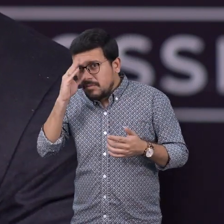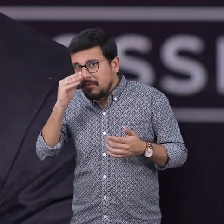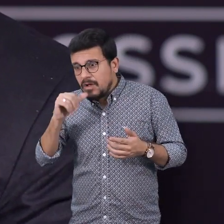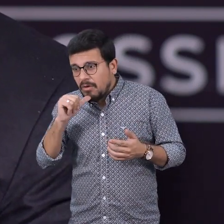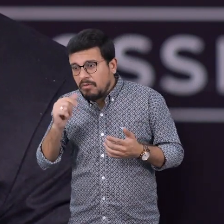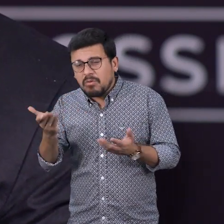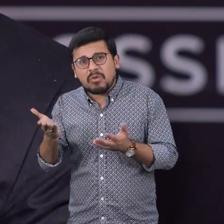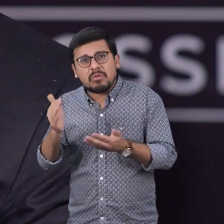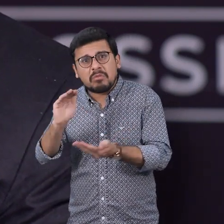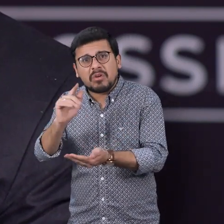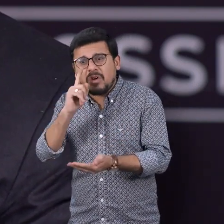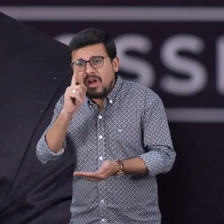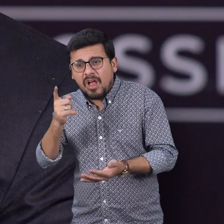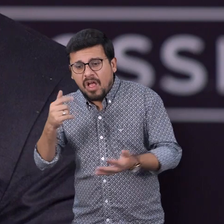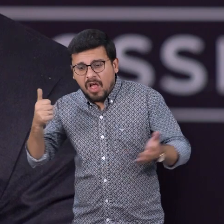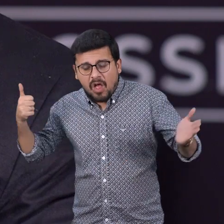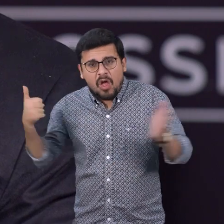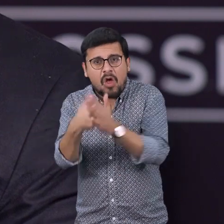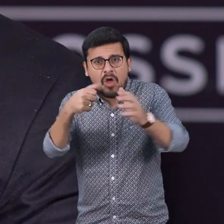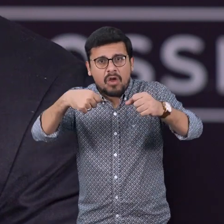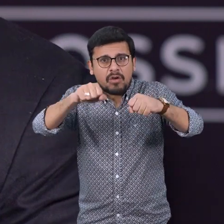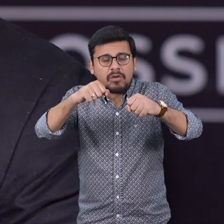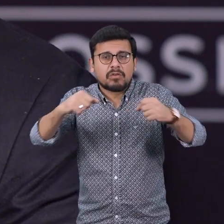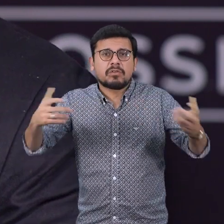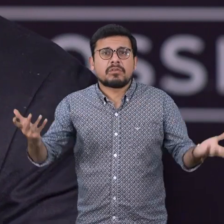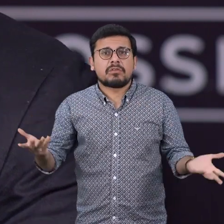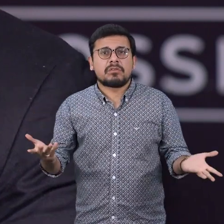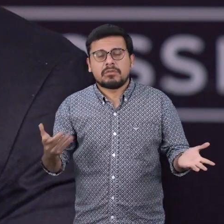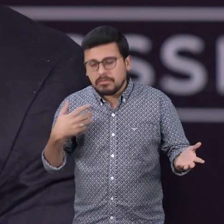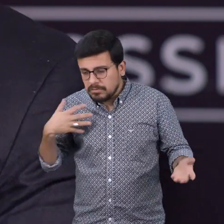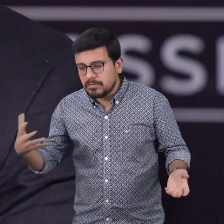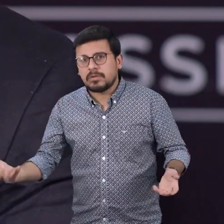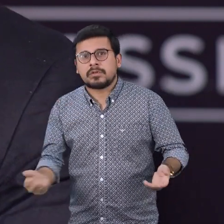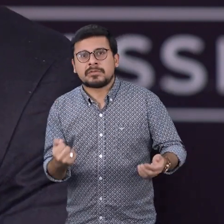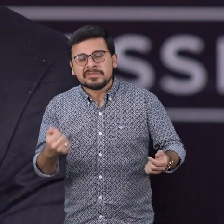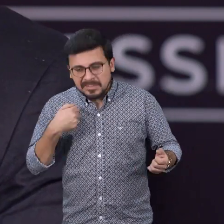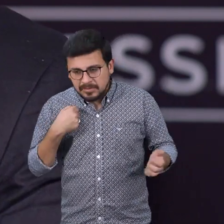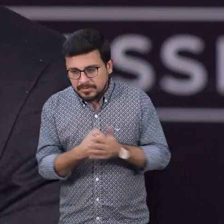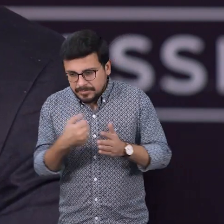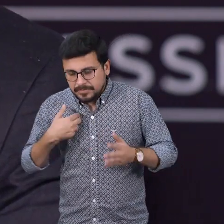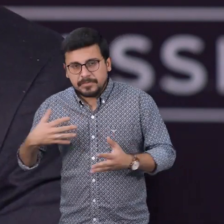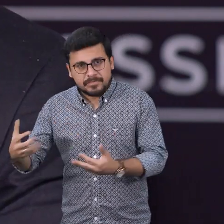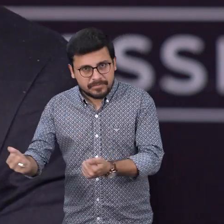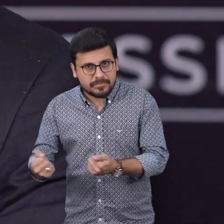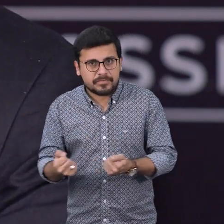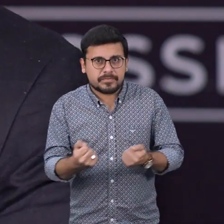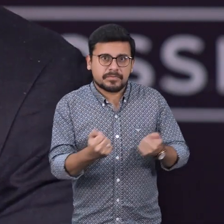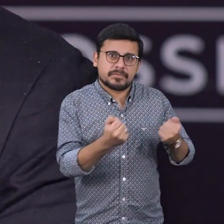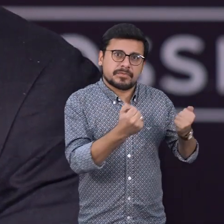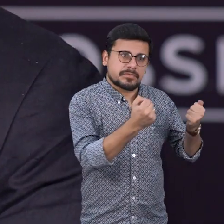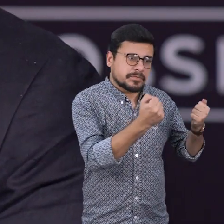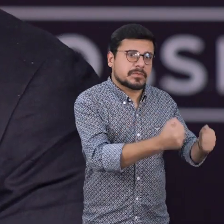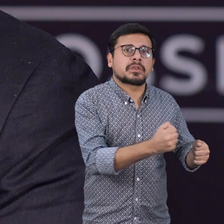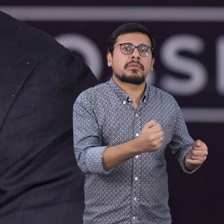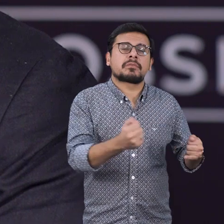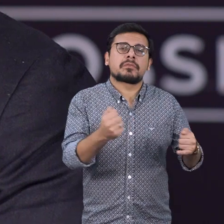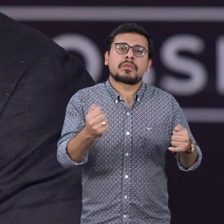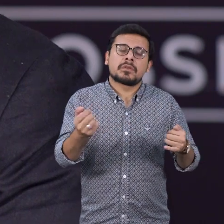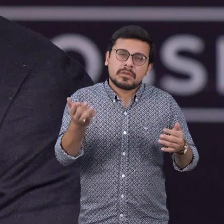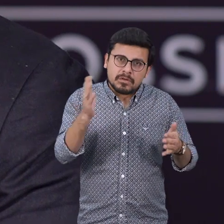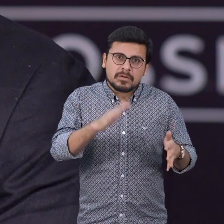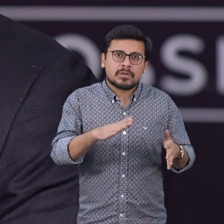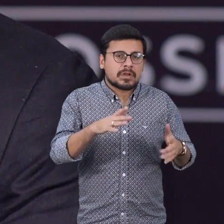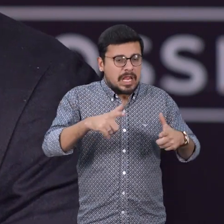آرفنیجز میں, اولڈ ہومز میں ہم جاتے ہیں, لوگوں کو سپورٹ کرتے ہیں in terms of not only